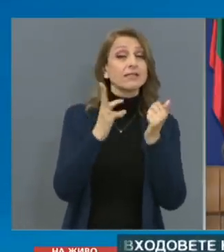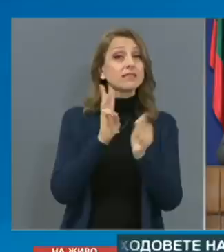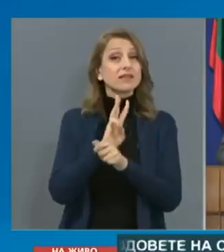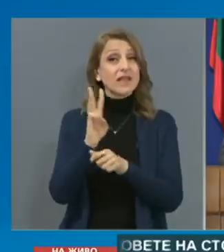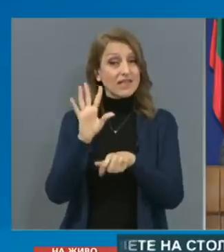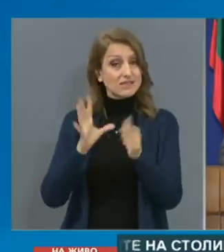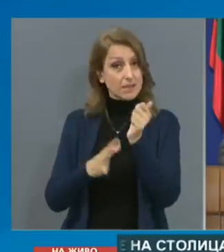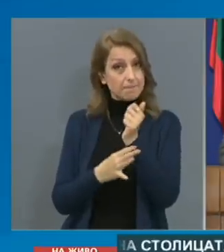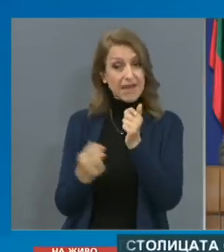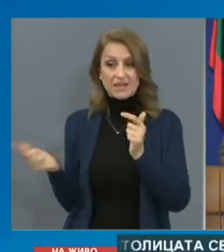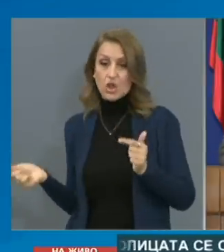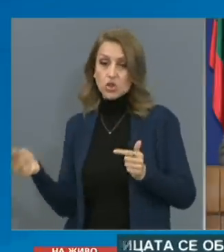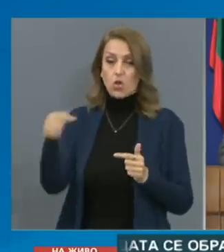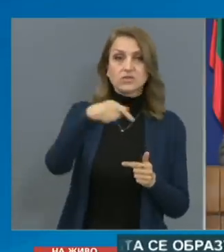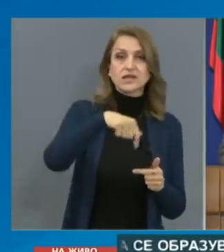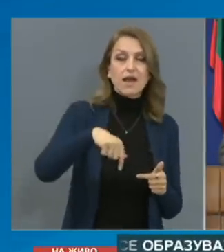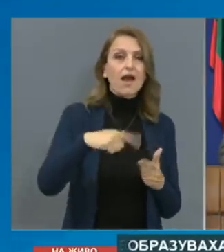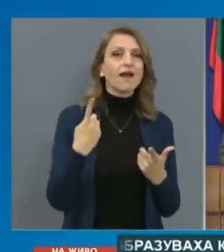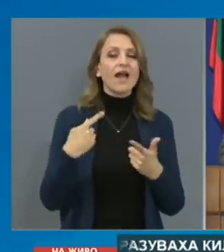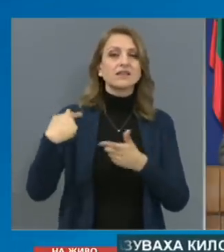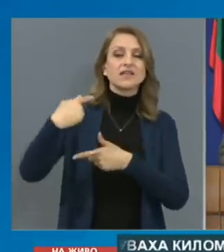беше обявено извънредното положение?